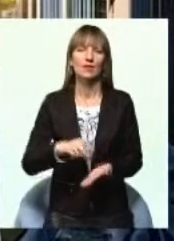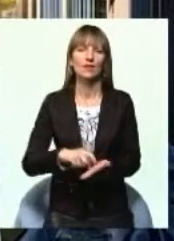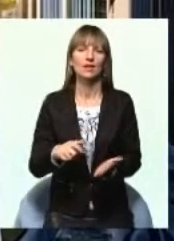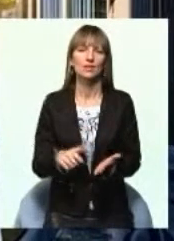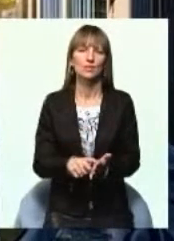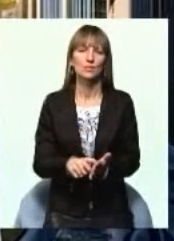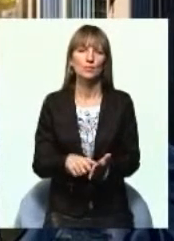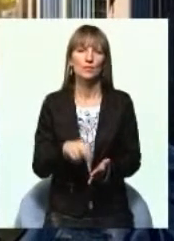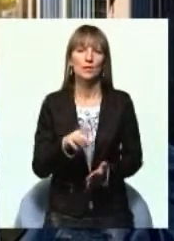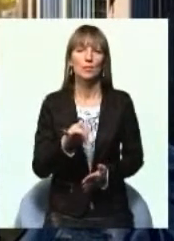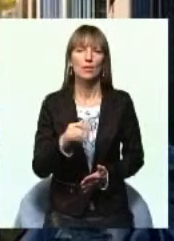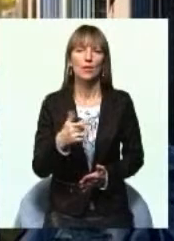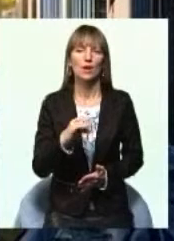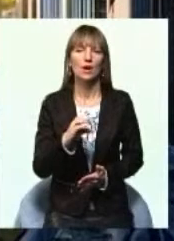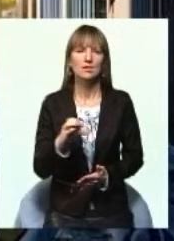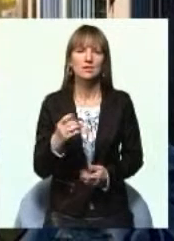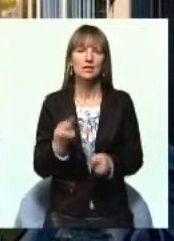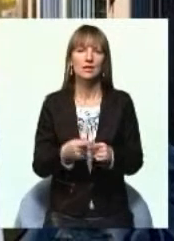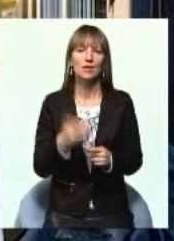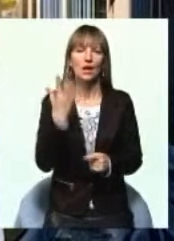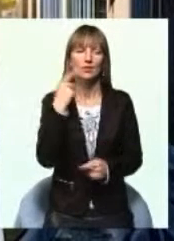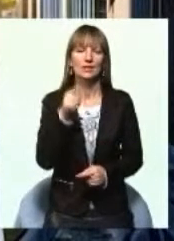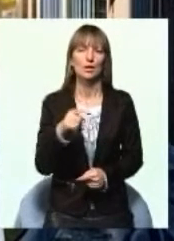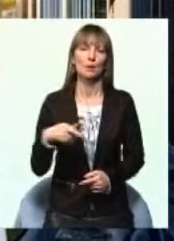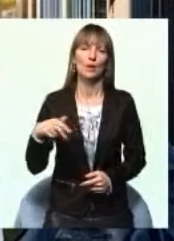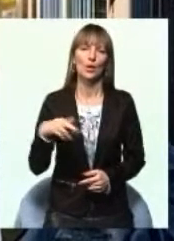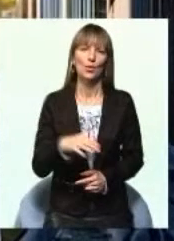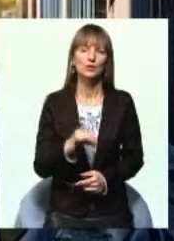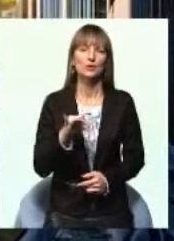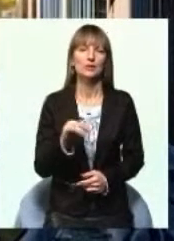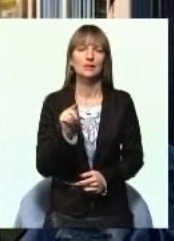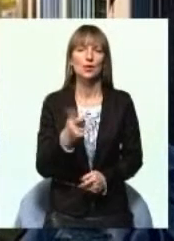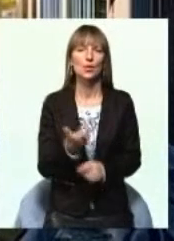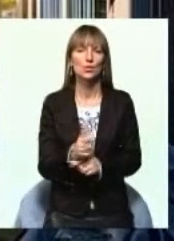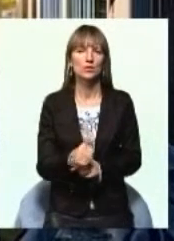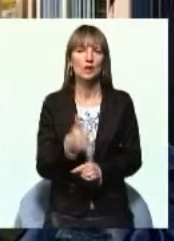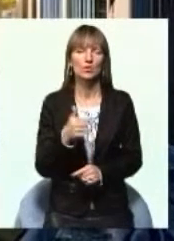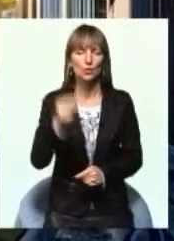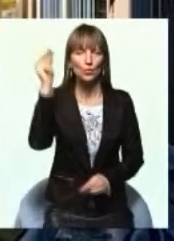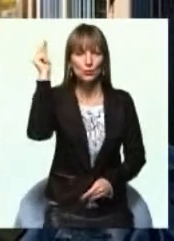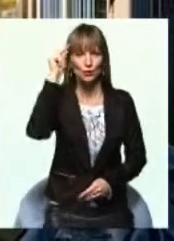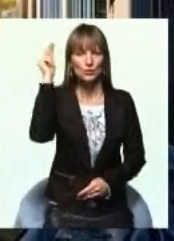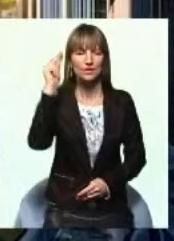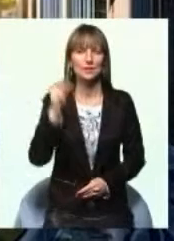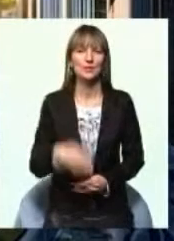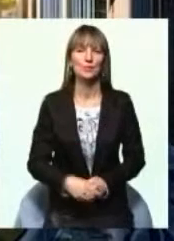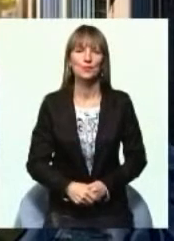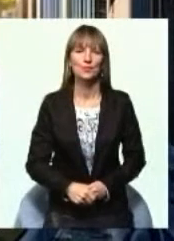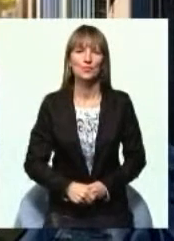квартиру. Прогресс – это который ты приходишь, и ты очень хорошо учишься.